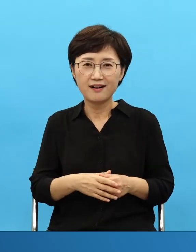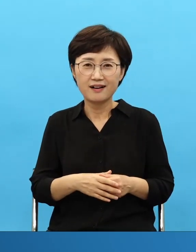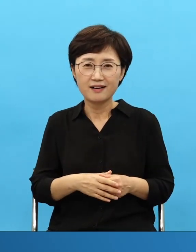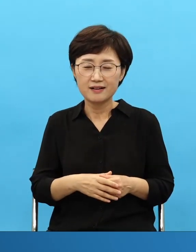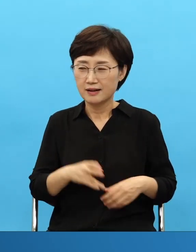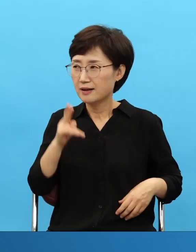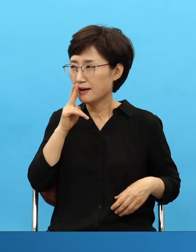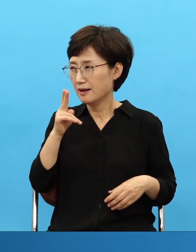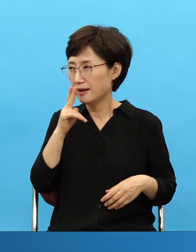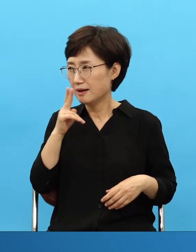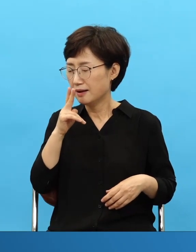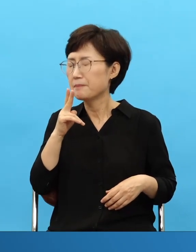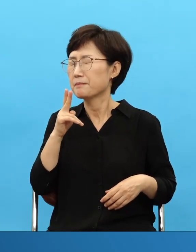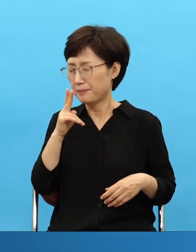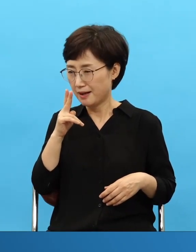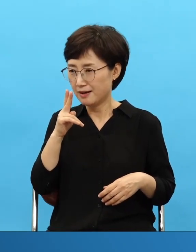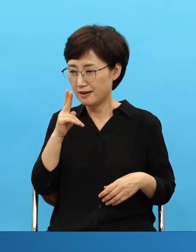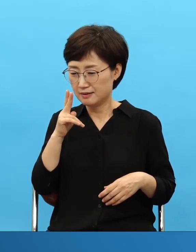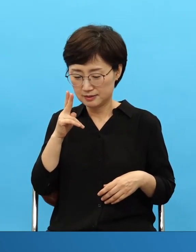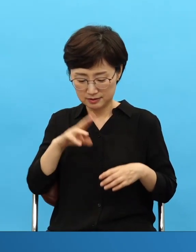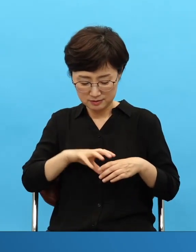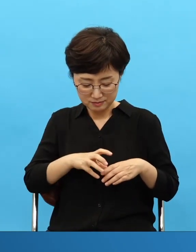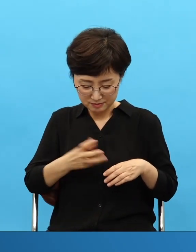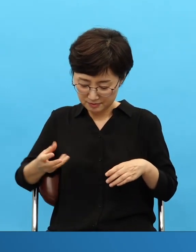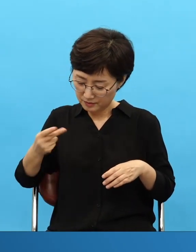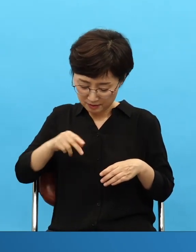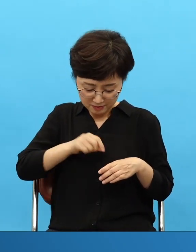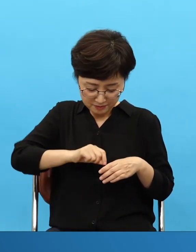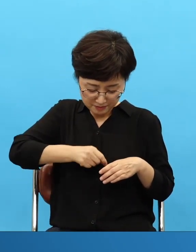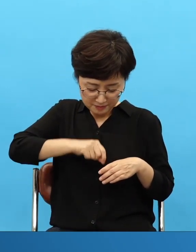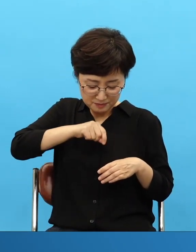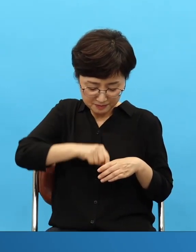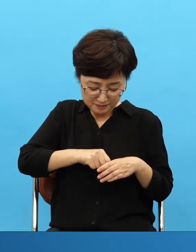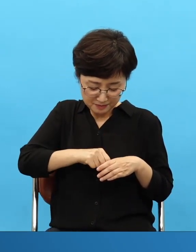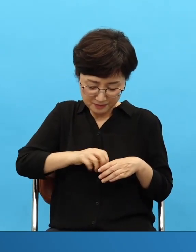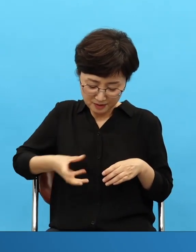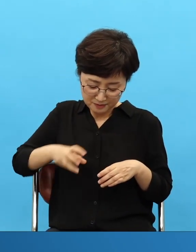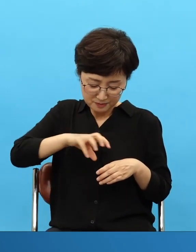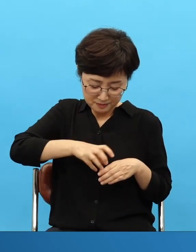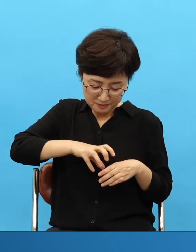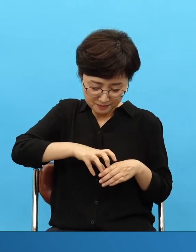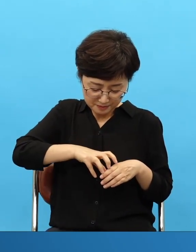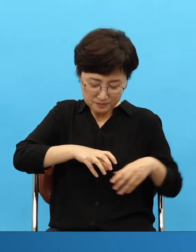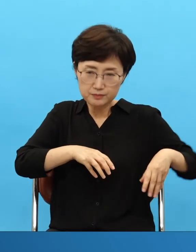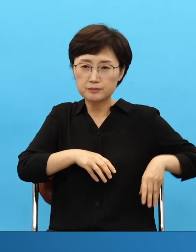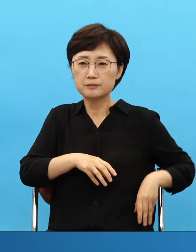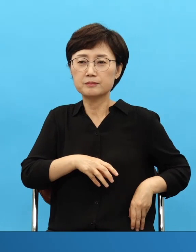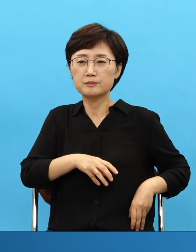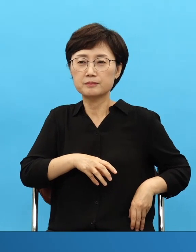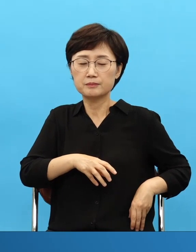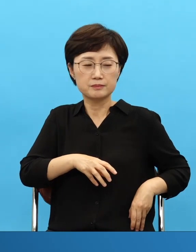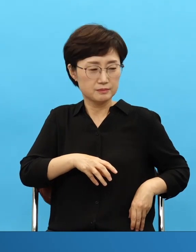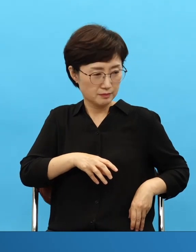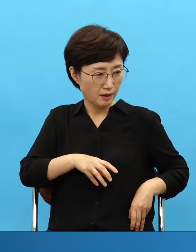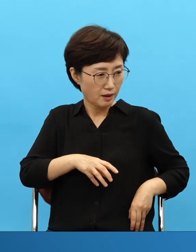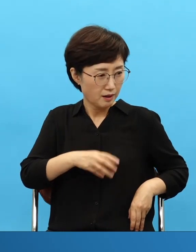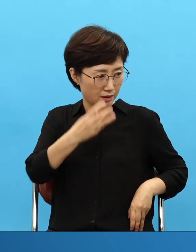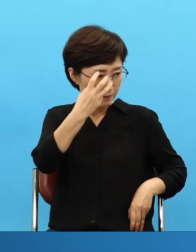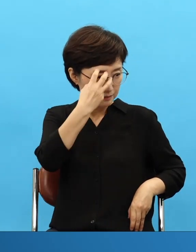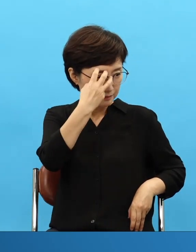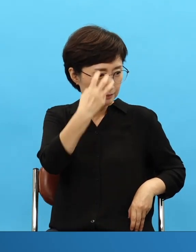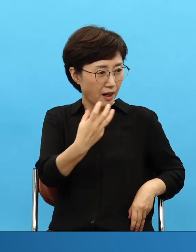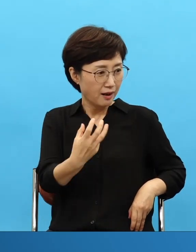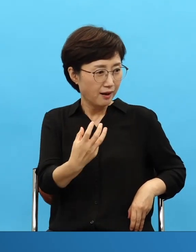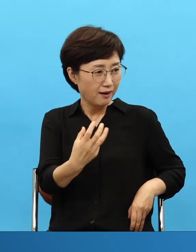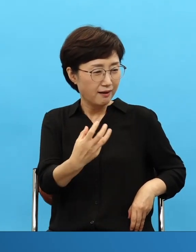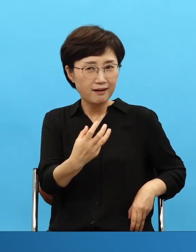다 피우고 난 뒤에 거기다 딱 넣어가지고 딱 닫아서 호주머니 싹 넣어. And after they finished smoking, they placed the